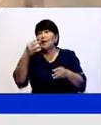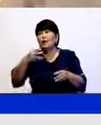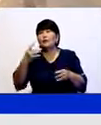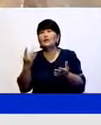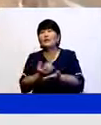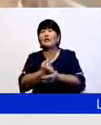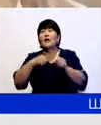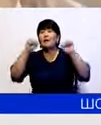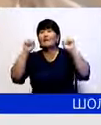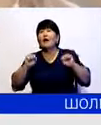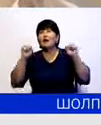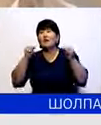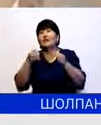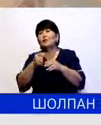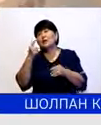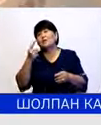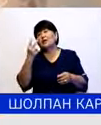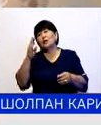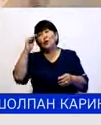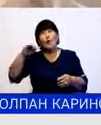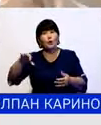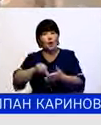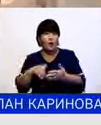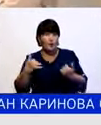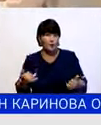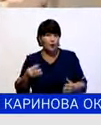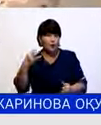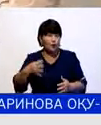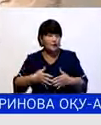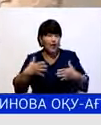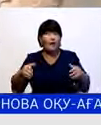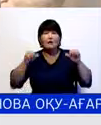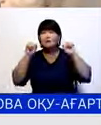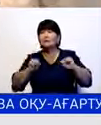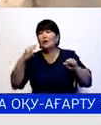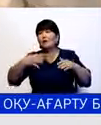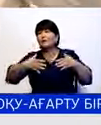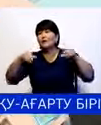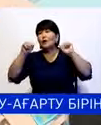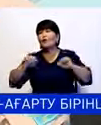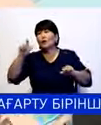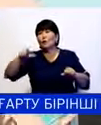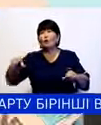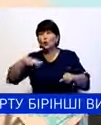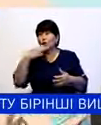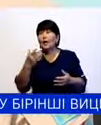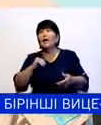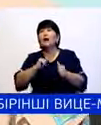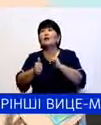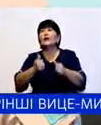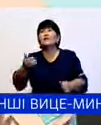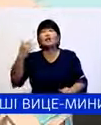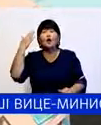тартылатын, әр командадан 1-2 ғана оқушы болатын. Биыл 30-дан асыратын, 40-дан асыратын оқушылар да көп болды. Жарыстың мақсаты